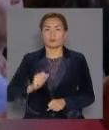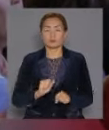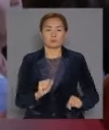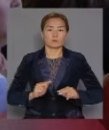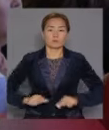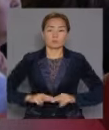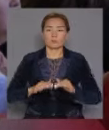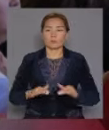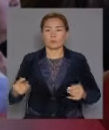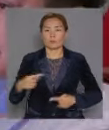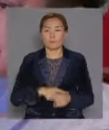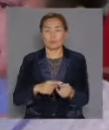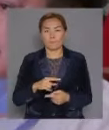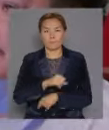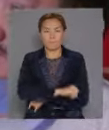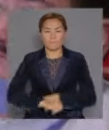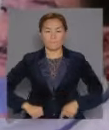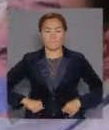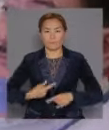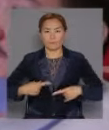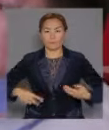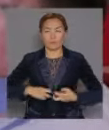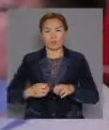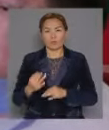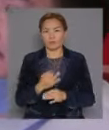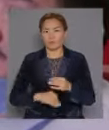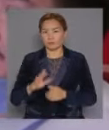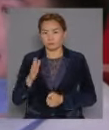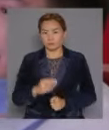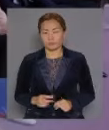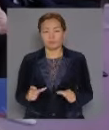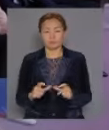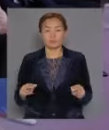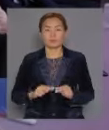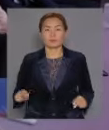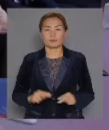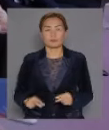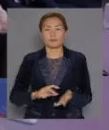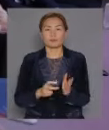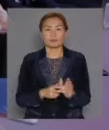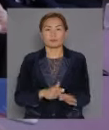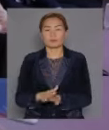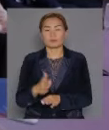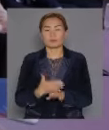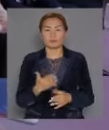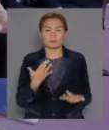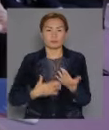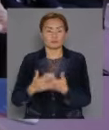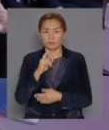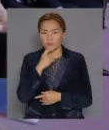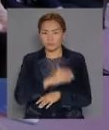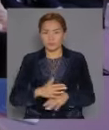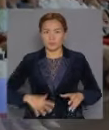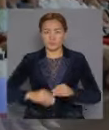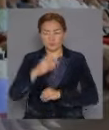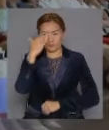мұғалім мен оқушы арасындағы шекараны қою тағы басқа мәселелерді көтерді. Мектеп педагогтарына сыныптағы тұйық қоғамға араласуы қиын,